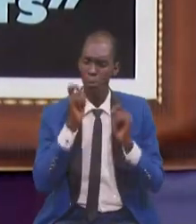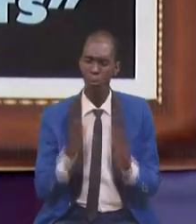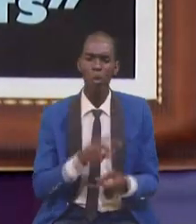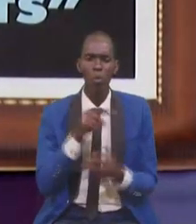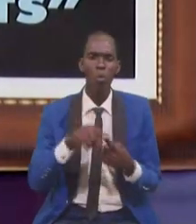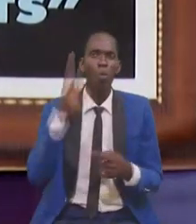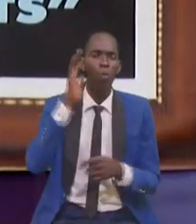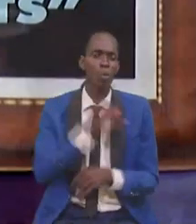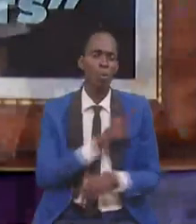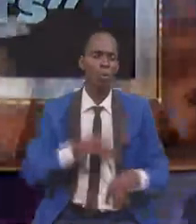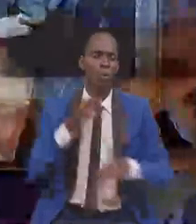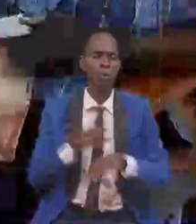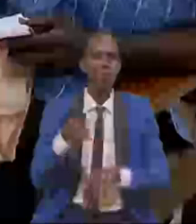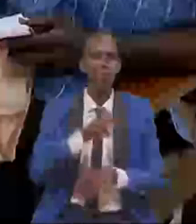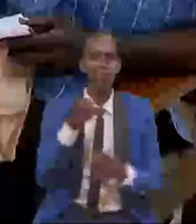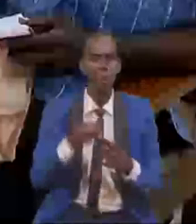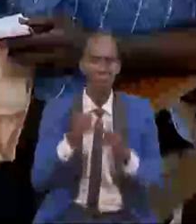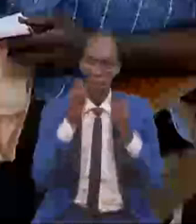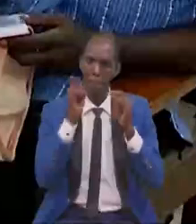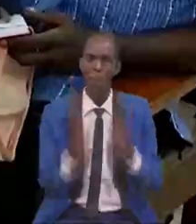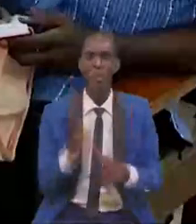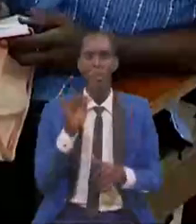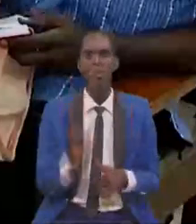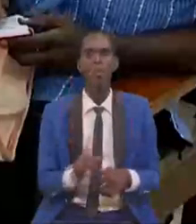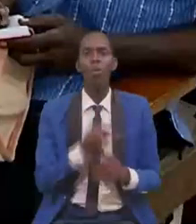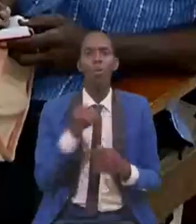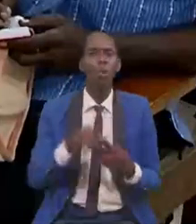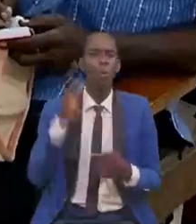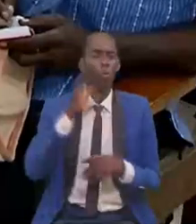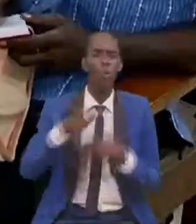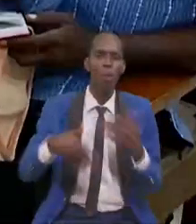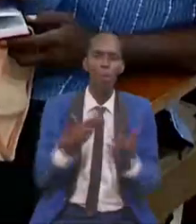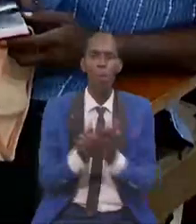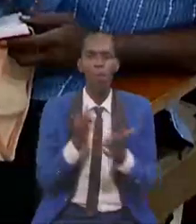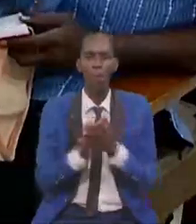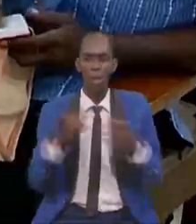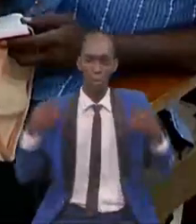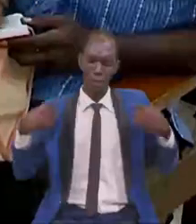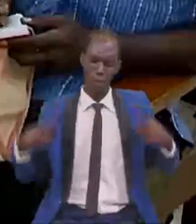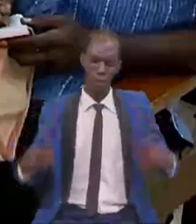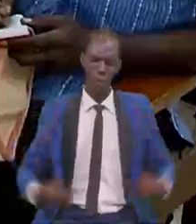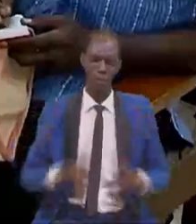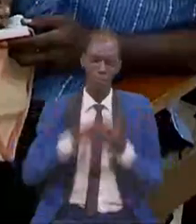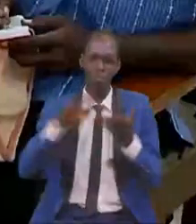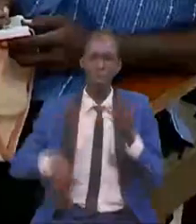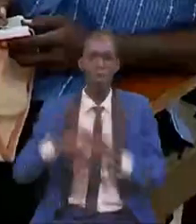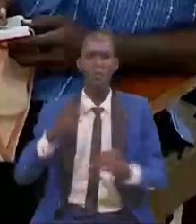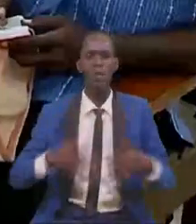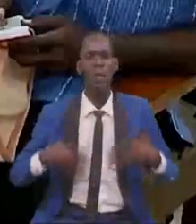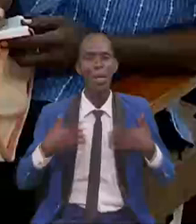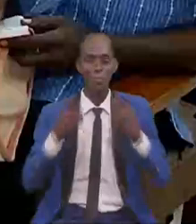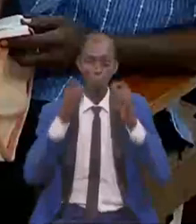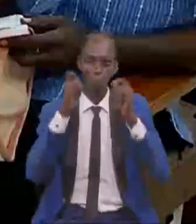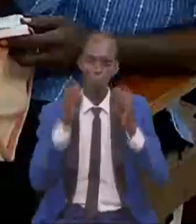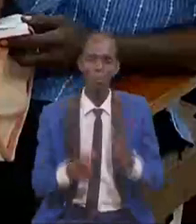quand la touche du Seigneur sur votre vie, quand est-ce que les choses douloureuses seront-elles ôtées de